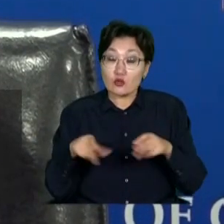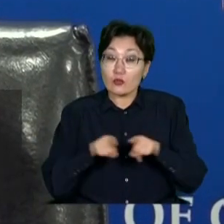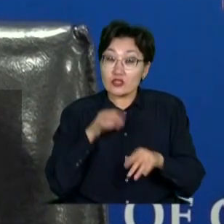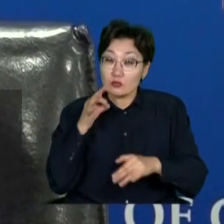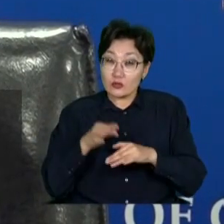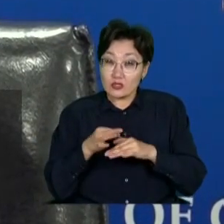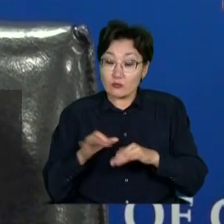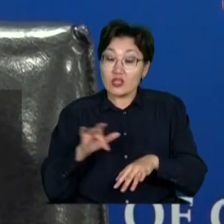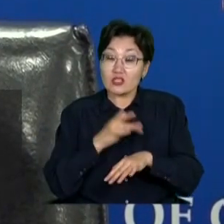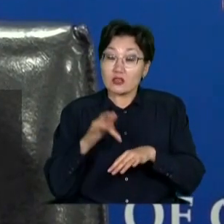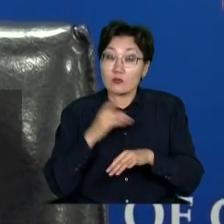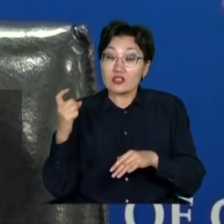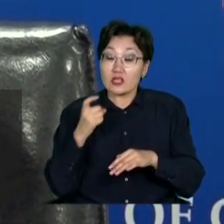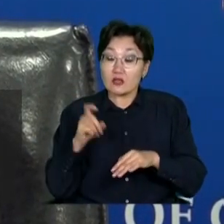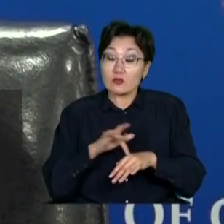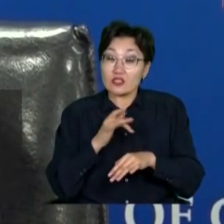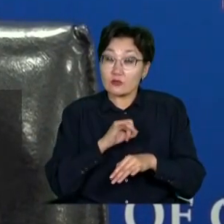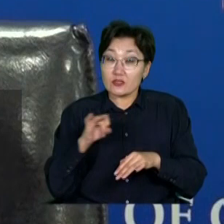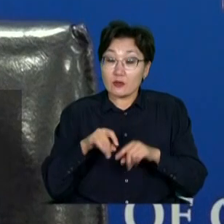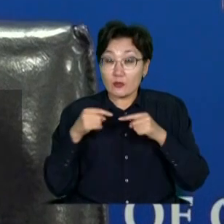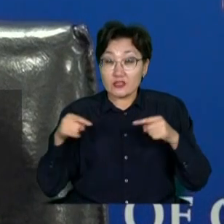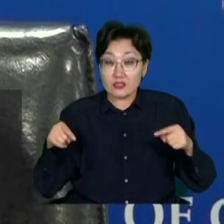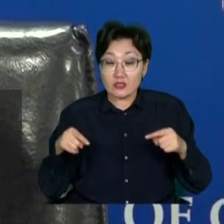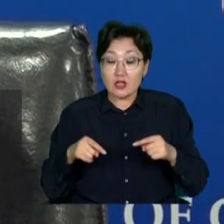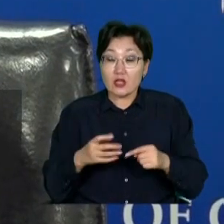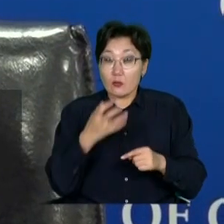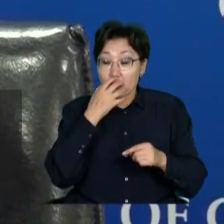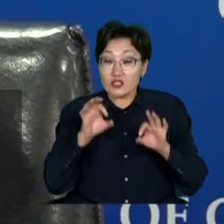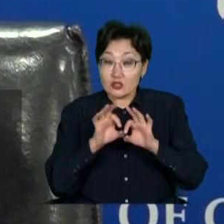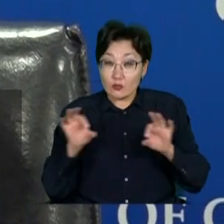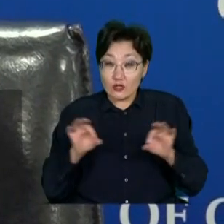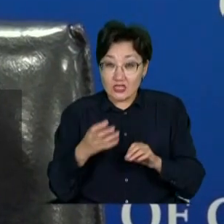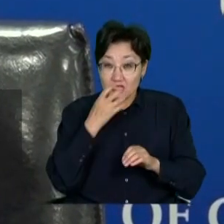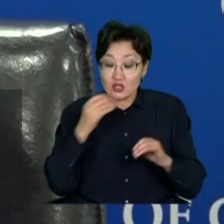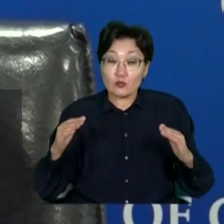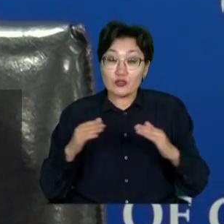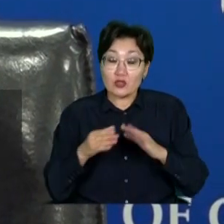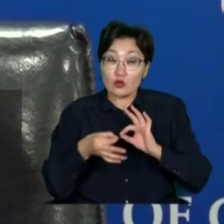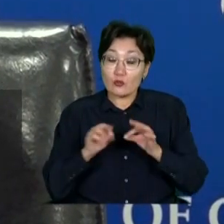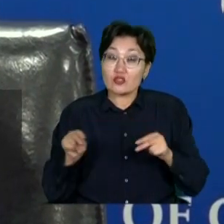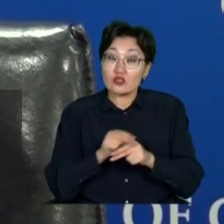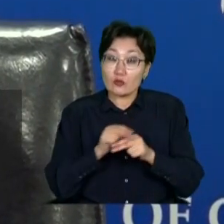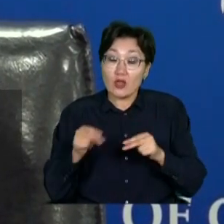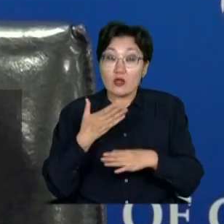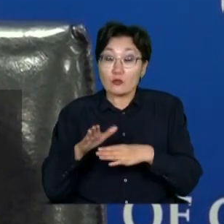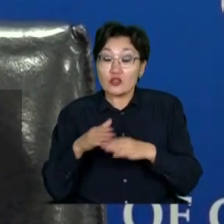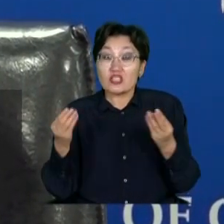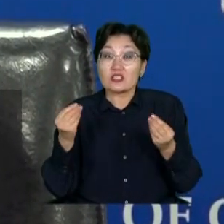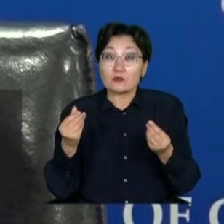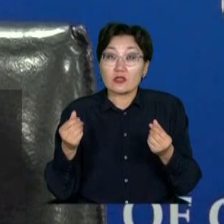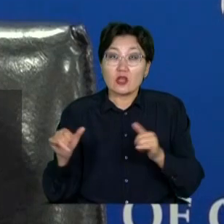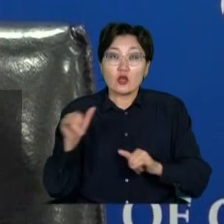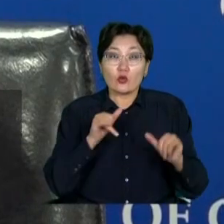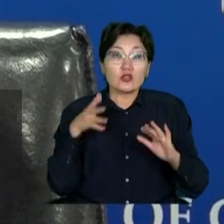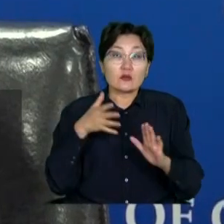Бұл коммуналдық шаруашылық қызметтері және басқалар жылу желілері мен жылу нысандарын күрделі жөндеуге бөлінген қаражаттың